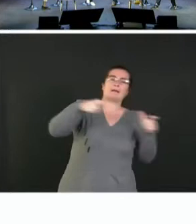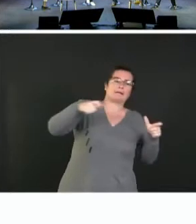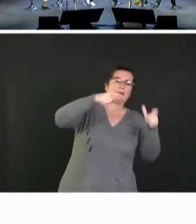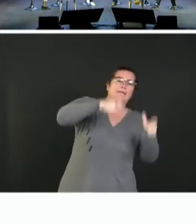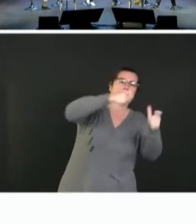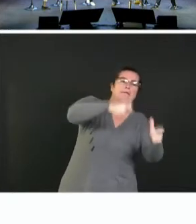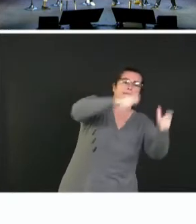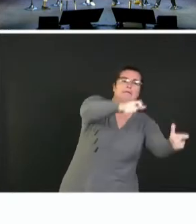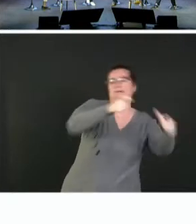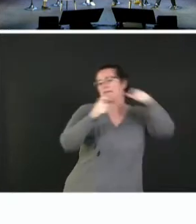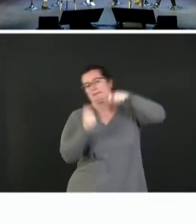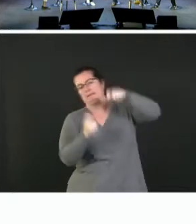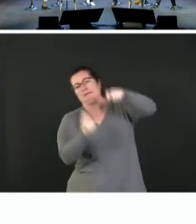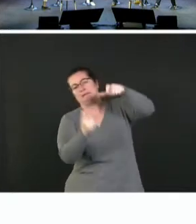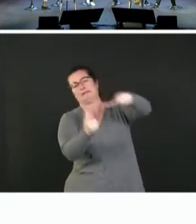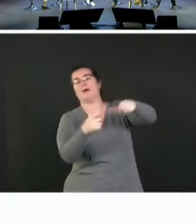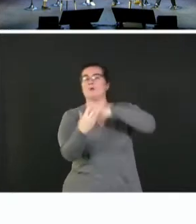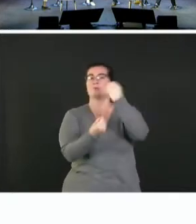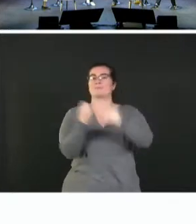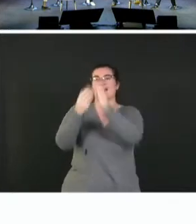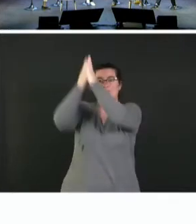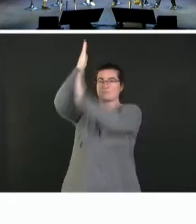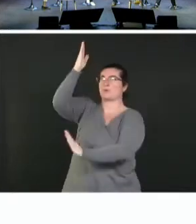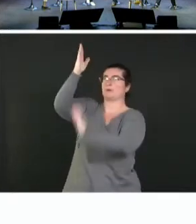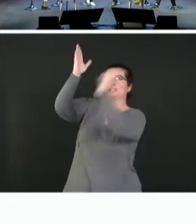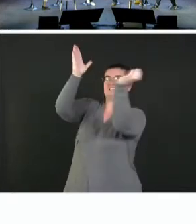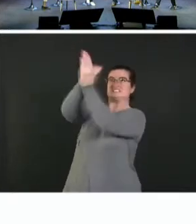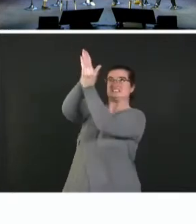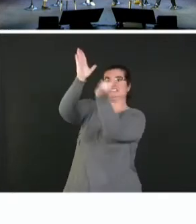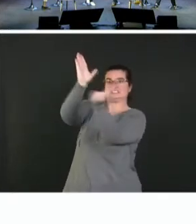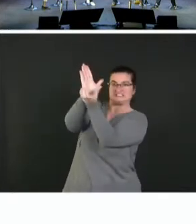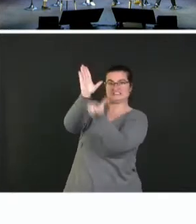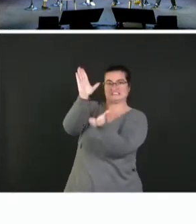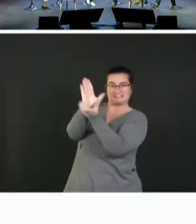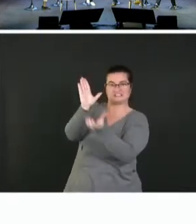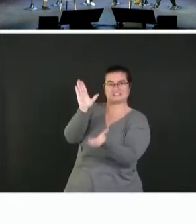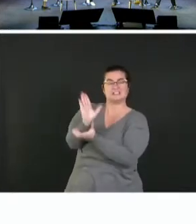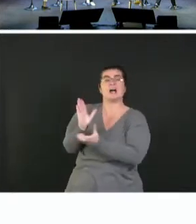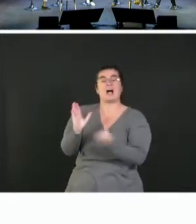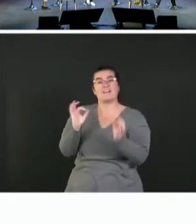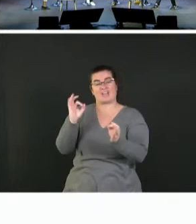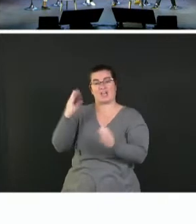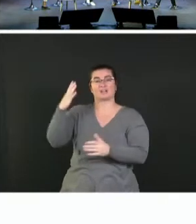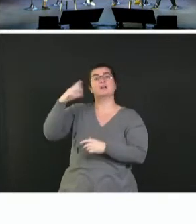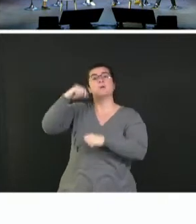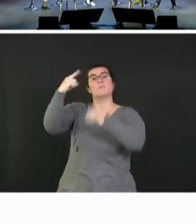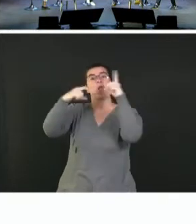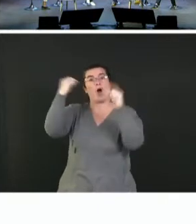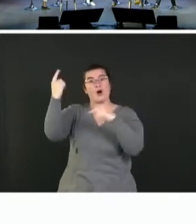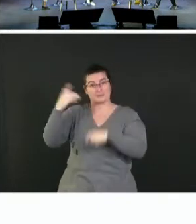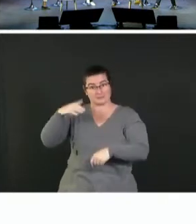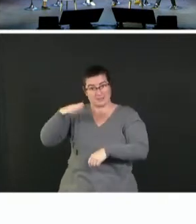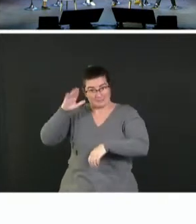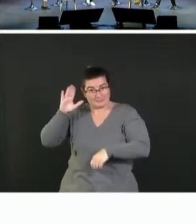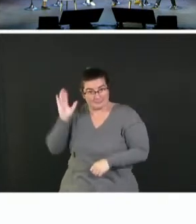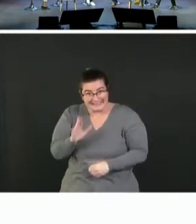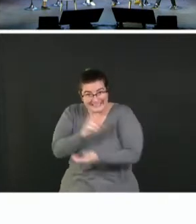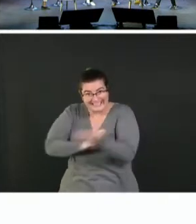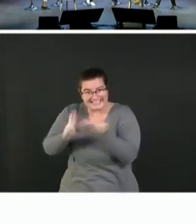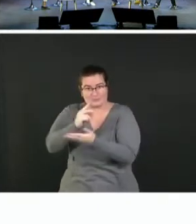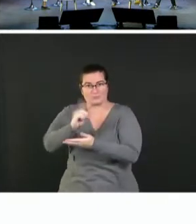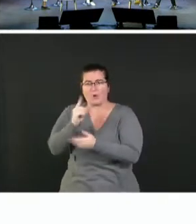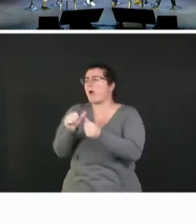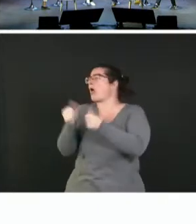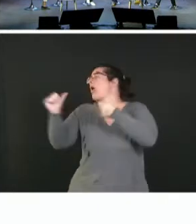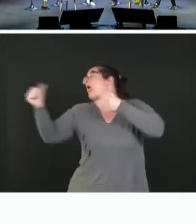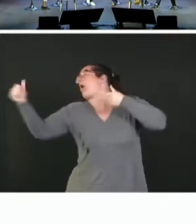murs végétalisés aussi prêts à l'emploi, avec des espèces non locales qui demandent beaucoup d'entretien, beaucoup d'énergie, etc. Et